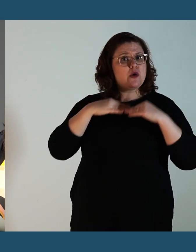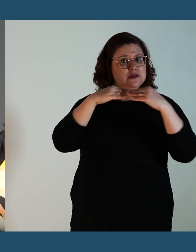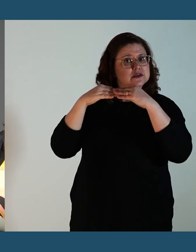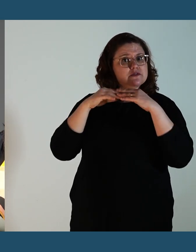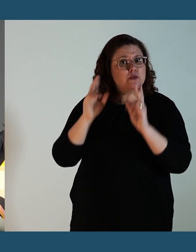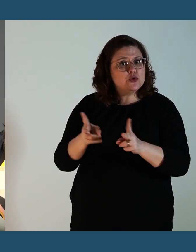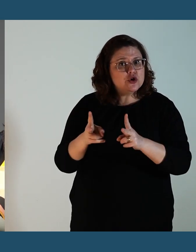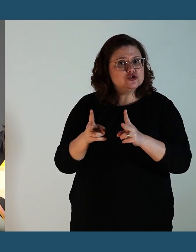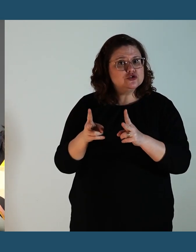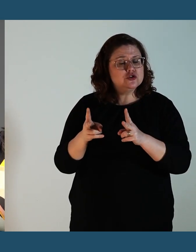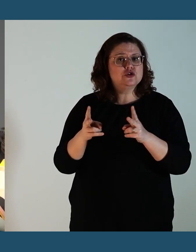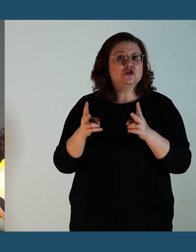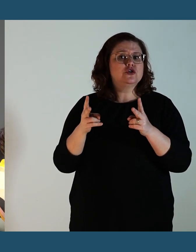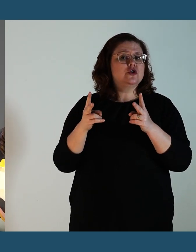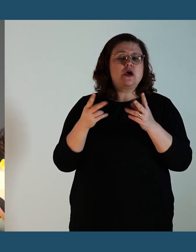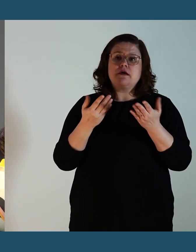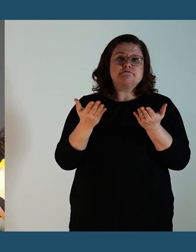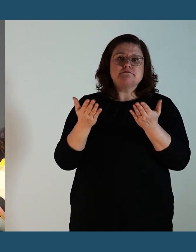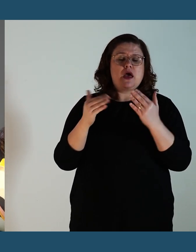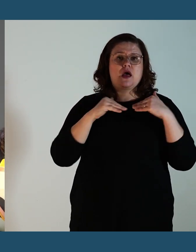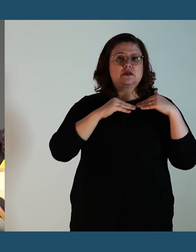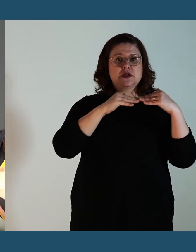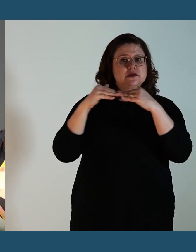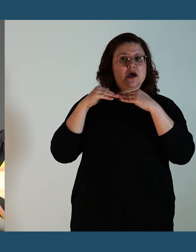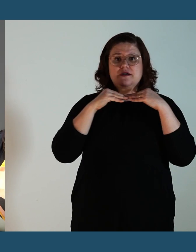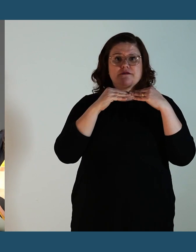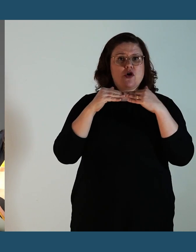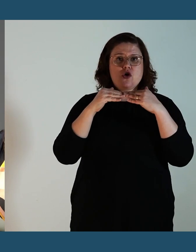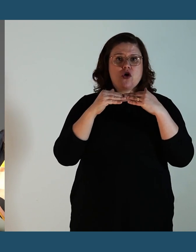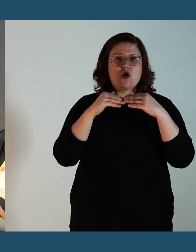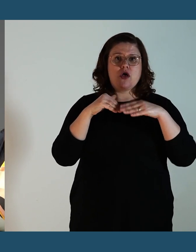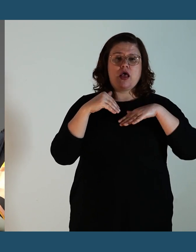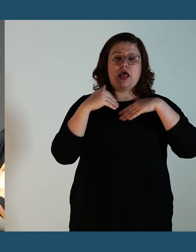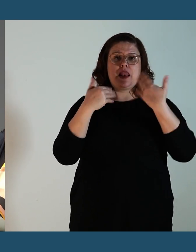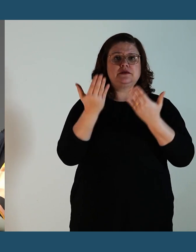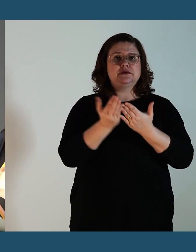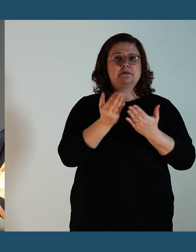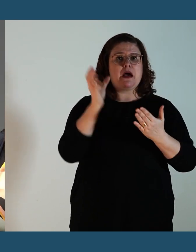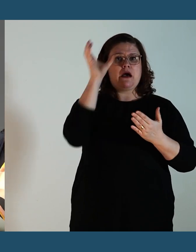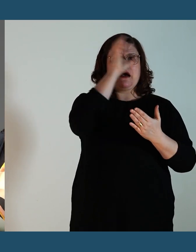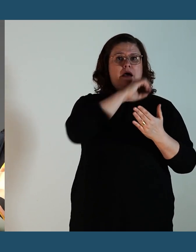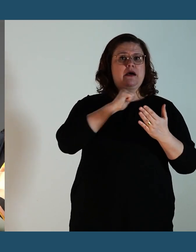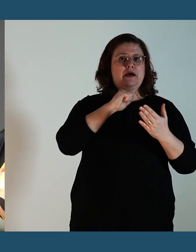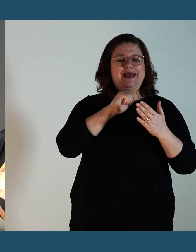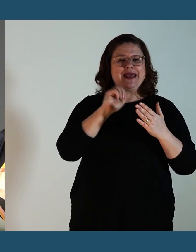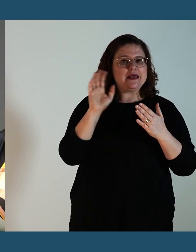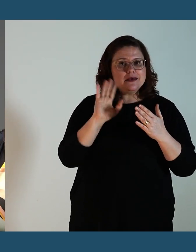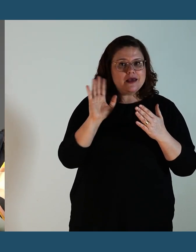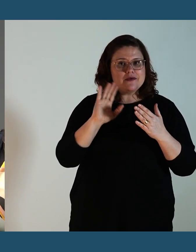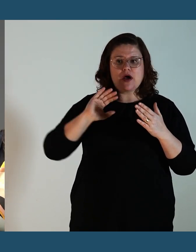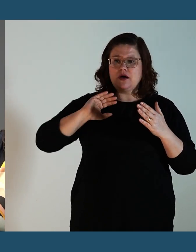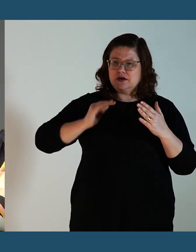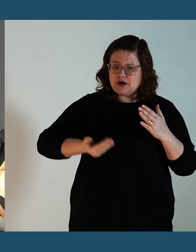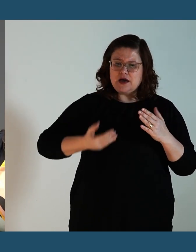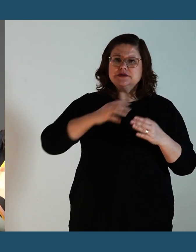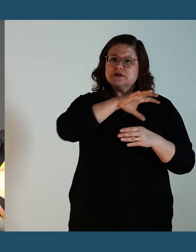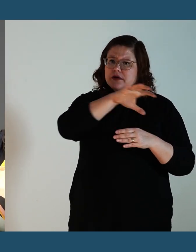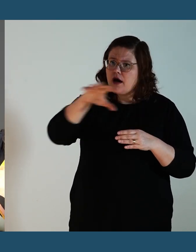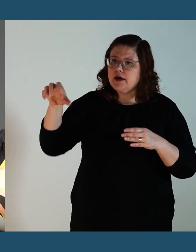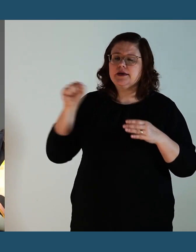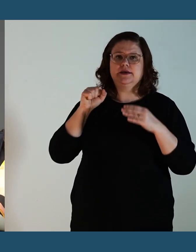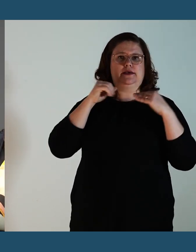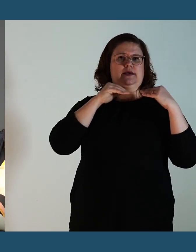Ja tasa-arvo ei todellakaan ole mikään länsimainen keksintö, vaan kaikki naiset on kyllä sen